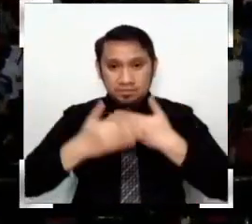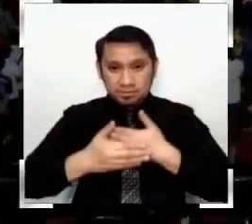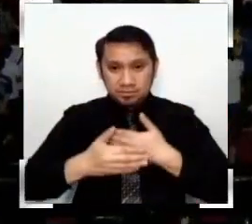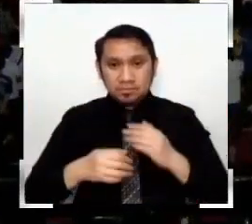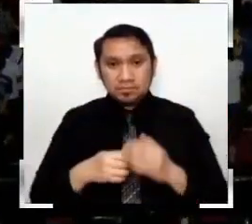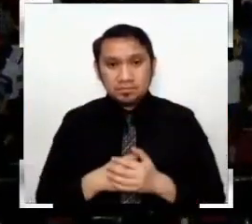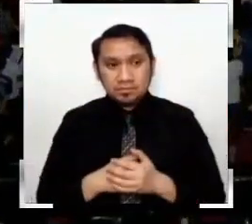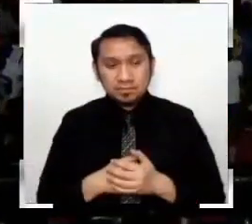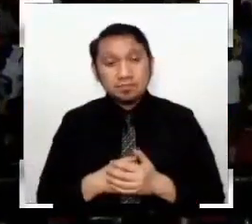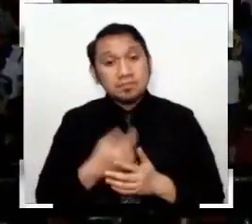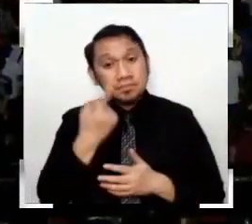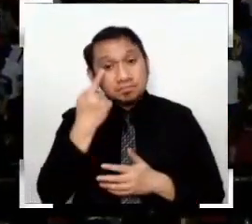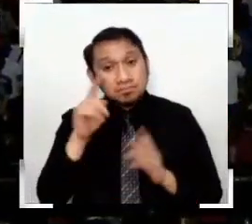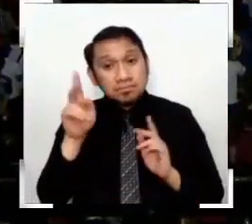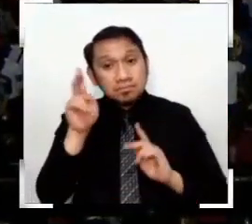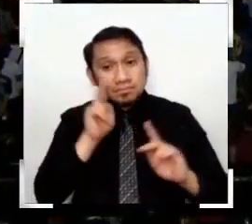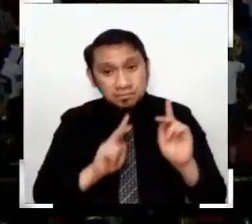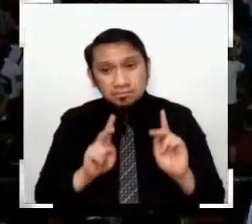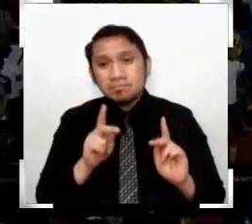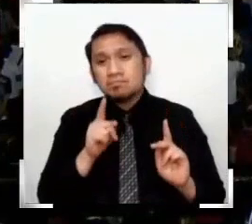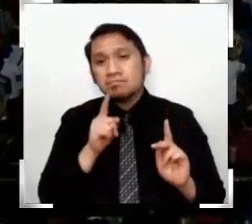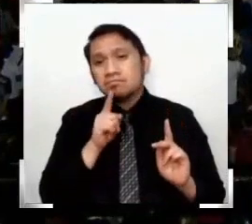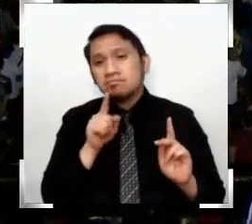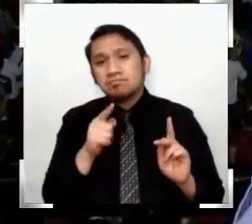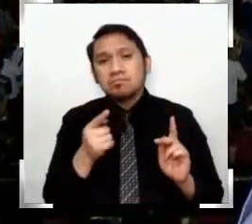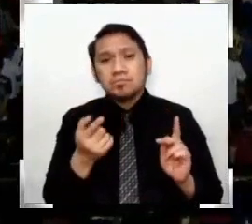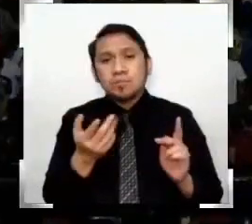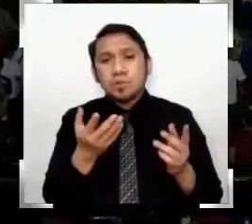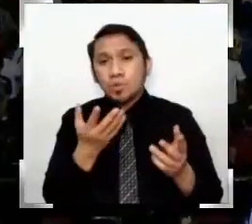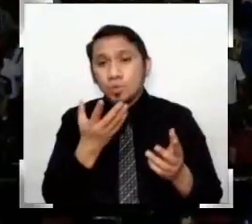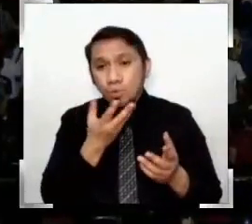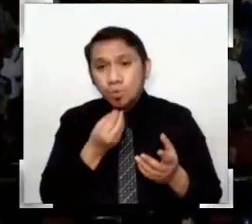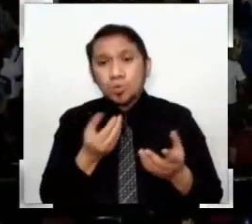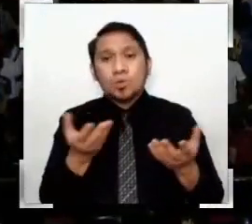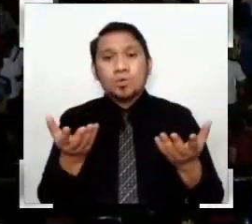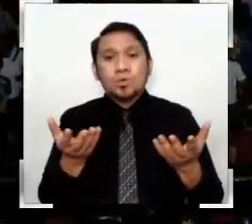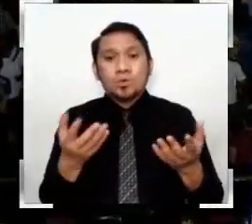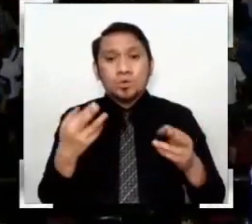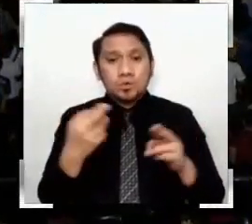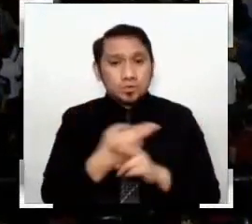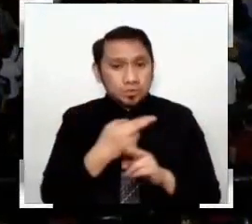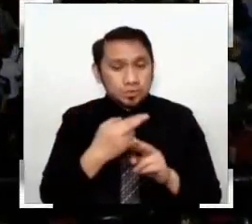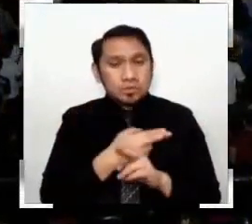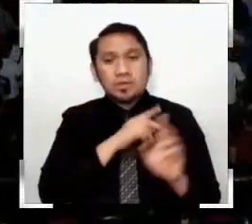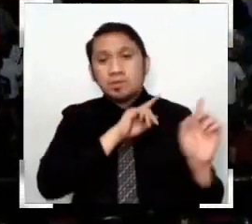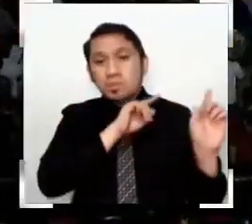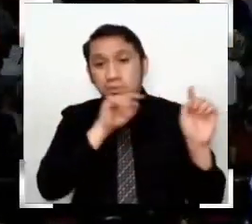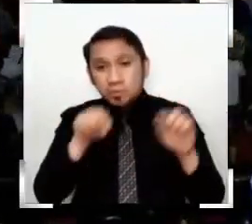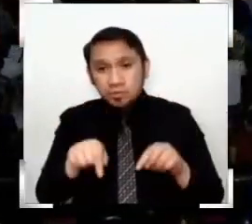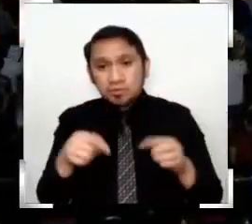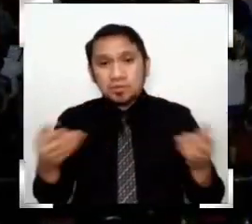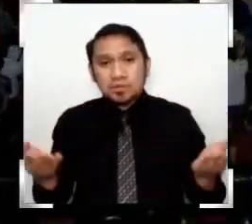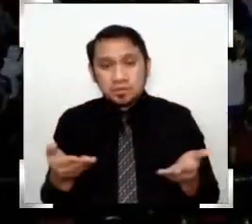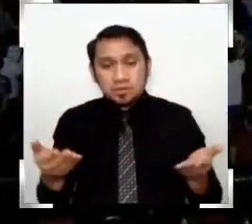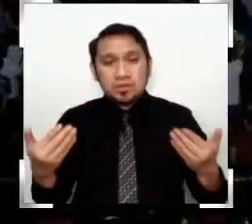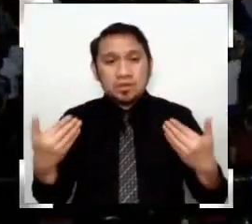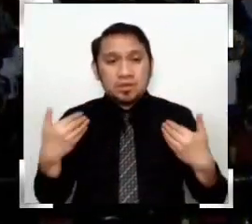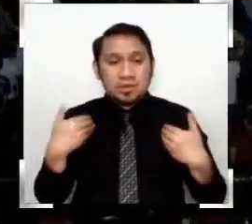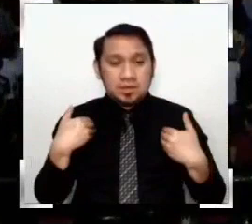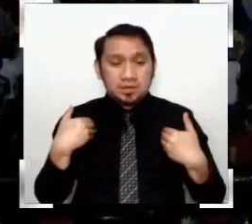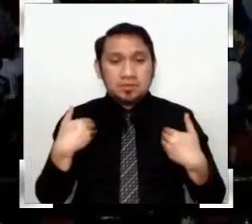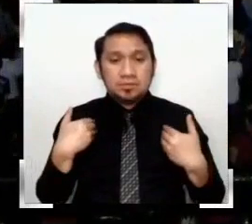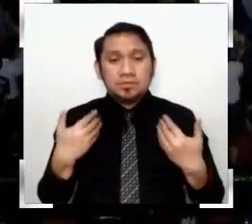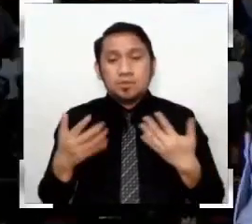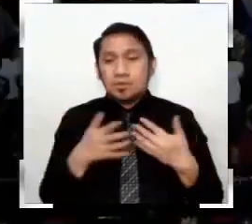mga deboto na talaga naman pong nagiging regular o ginagawang regular ang pagpunta dito, meron mang pagdiriwang o hindi ng Nazareno.